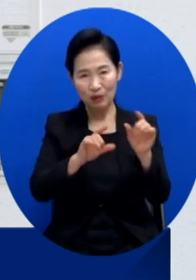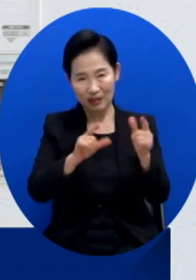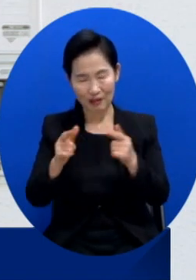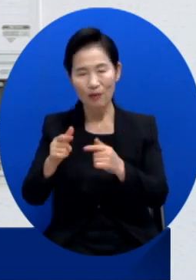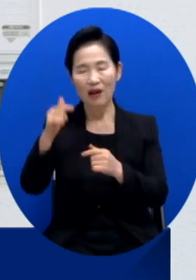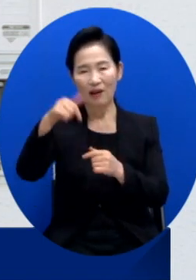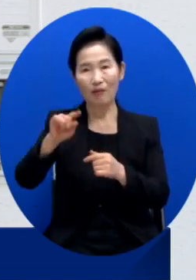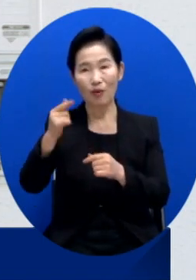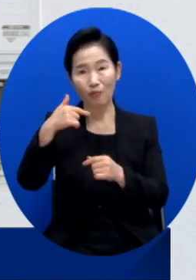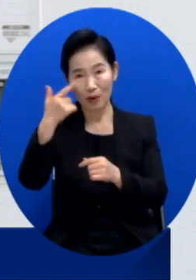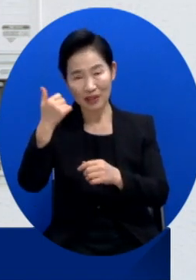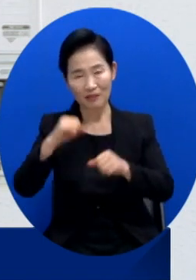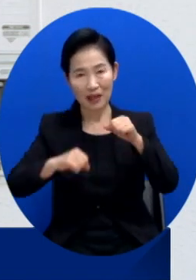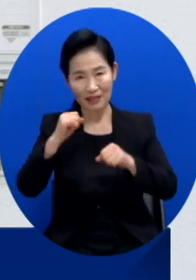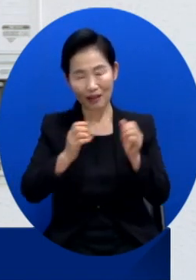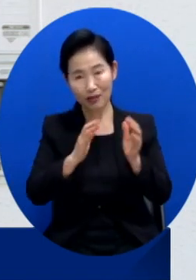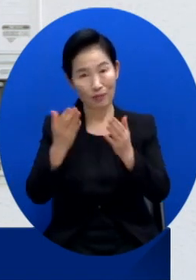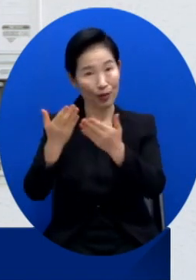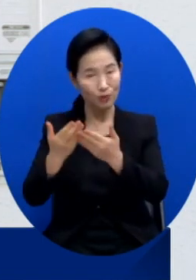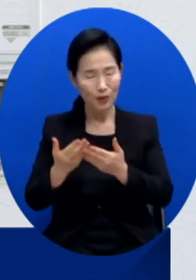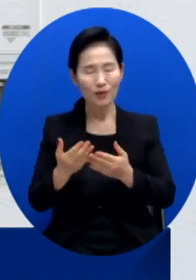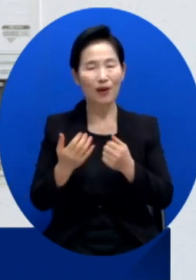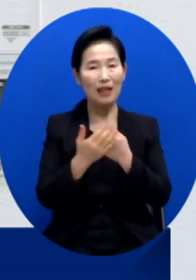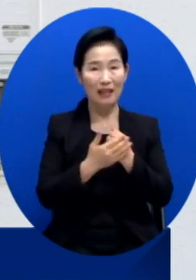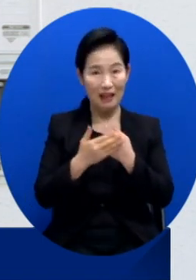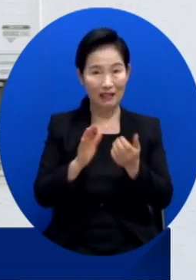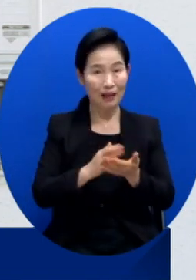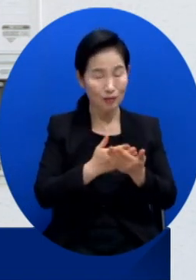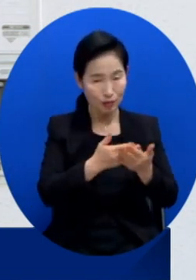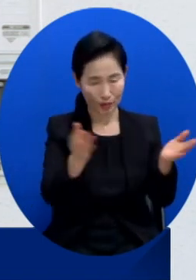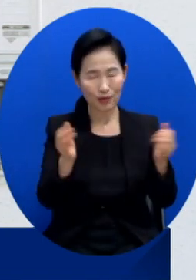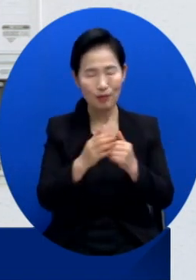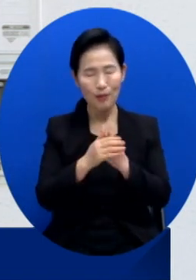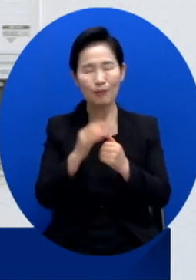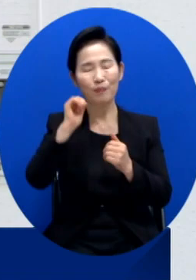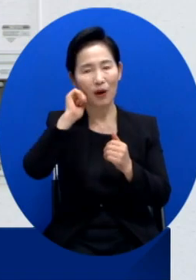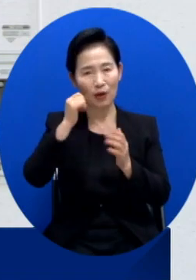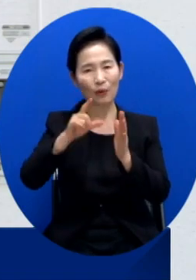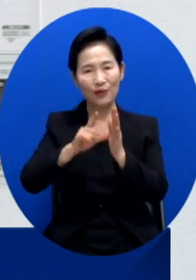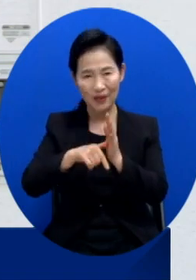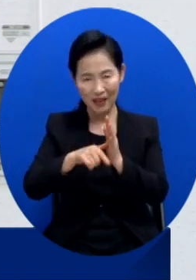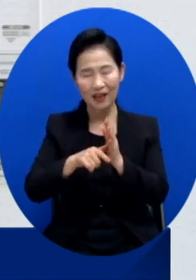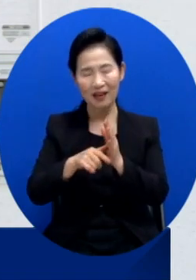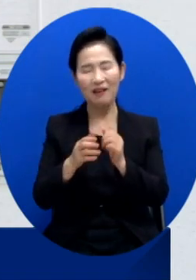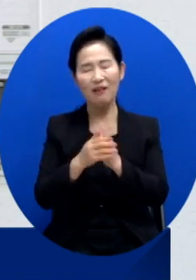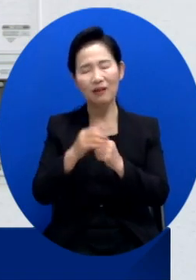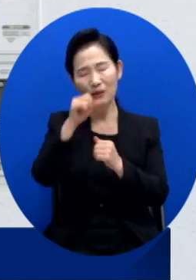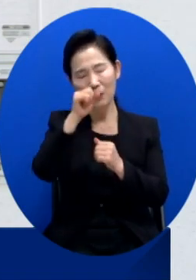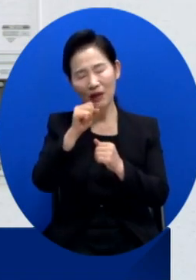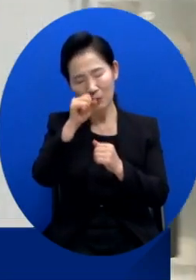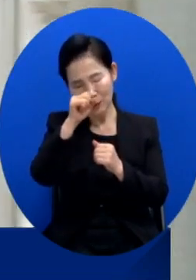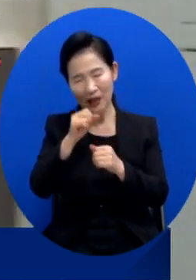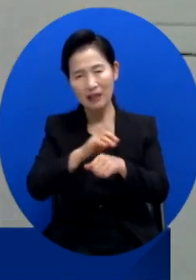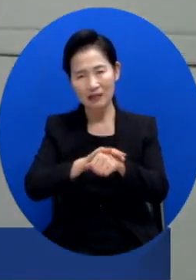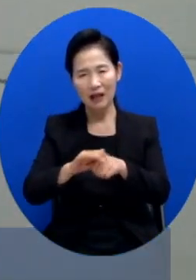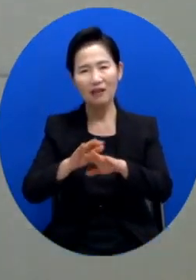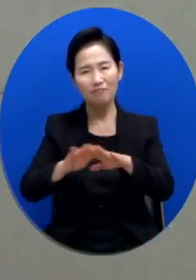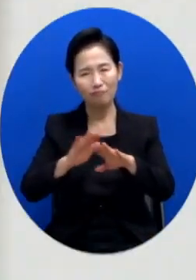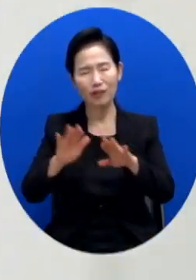주셔서 이런 혜택도 받고 이 어려운 시기에 다 같이 좋게 다 지나갔으면 좋겠습니다.